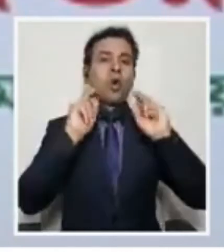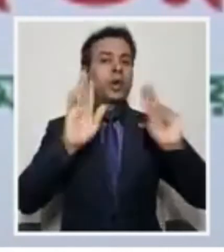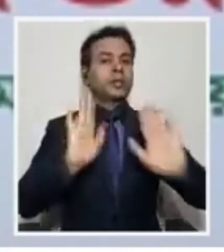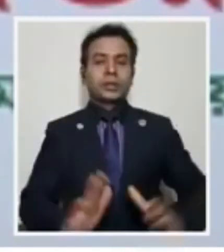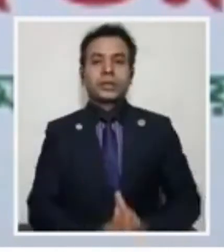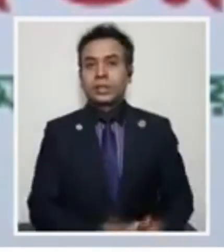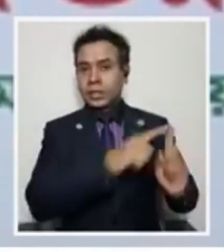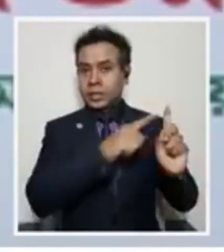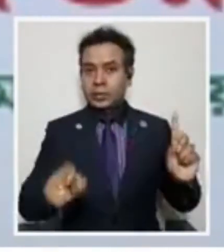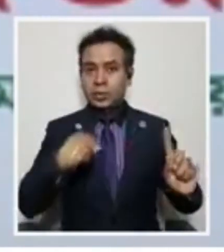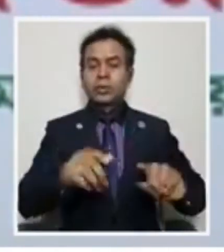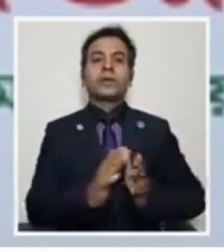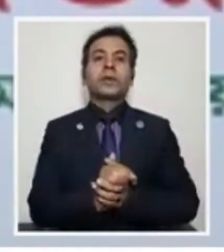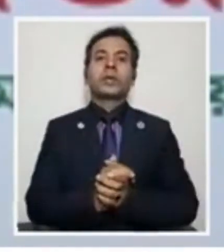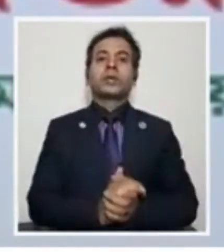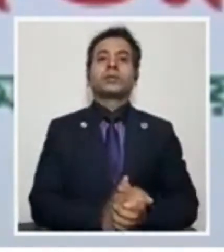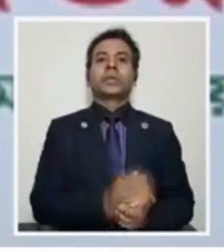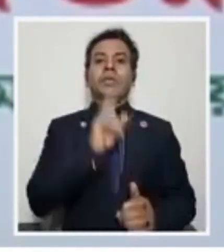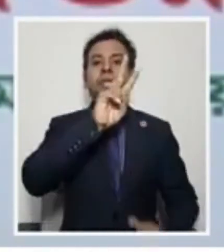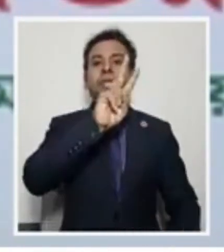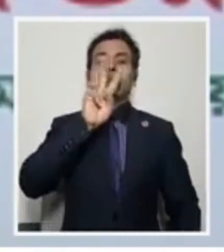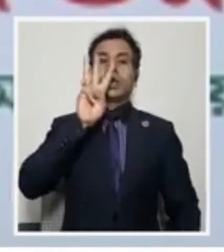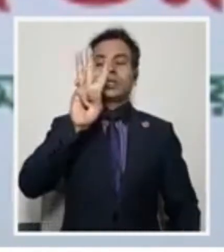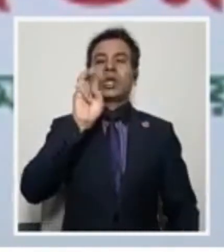23,07,322টি। বর্তমানে মজুত আছে